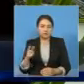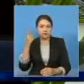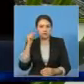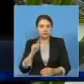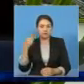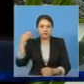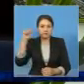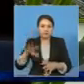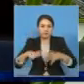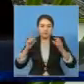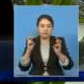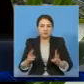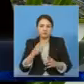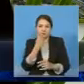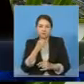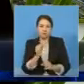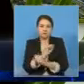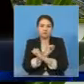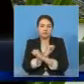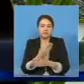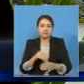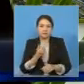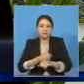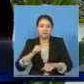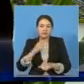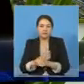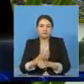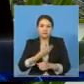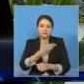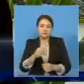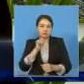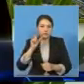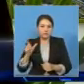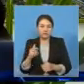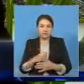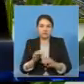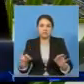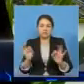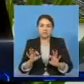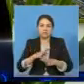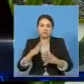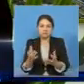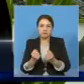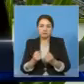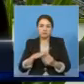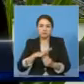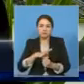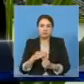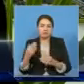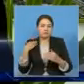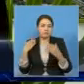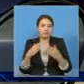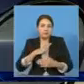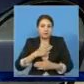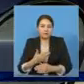– это большое горе, это кровь, это смерть. И самое главное, мы желаем современному поколению никогда не столкнуться с тем, что перенесли на своих плечах